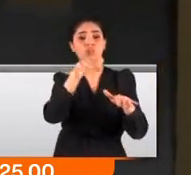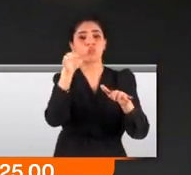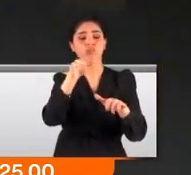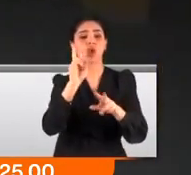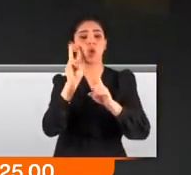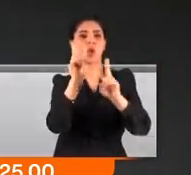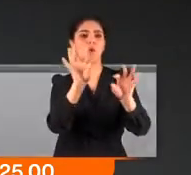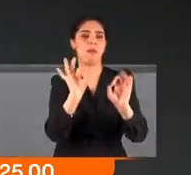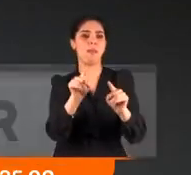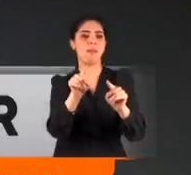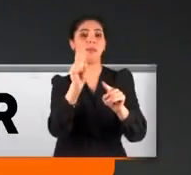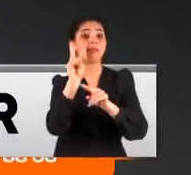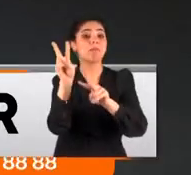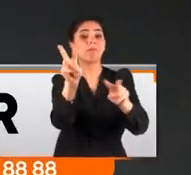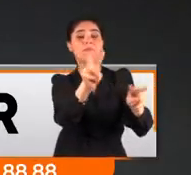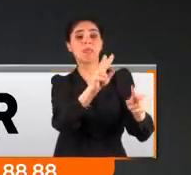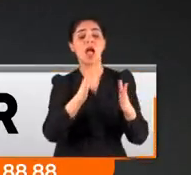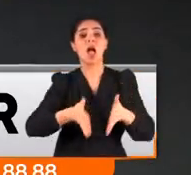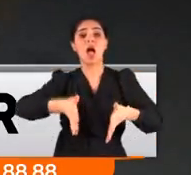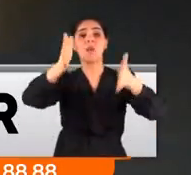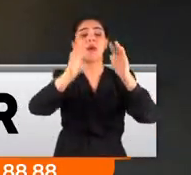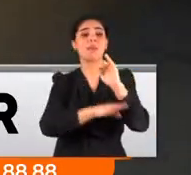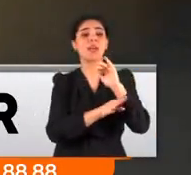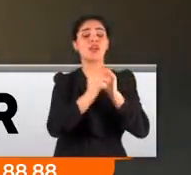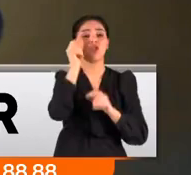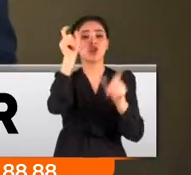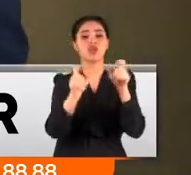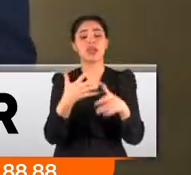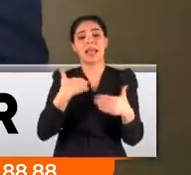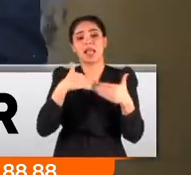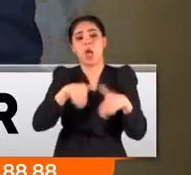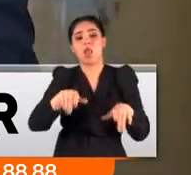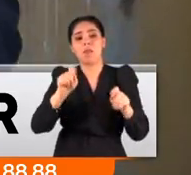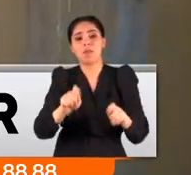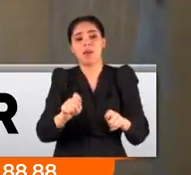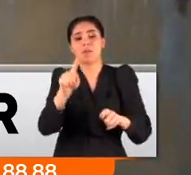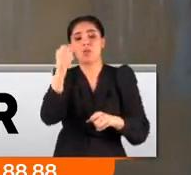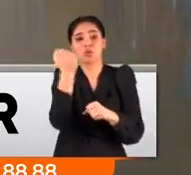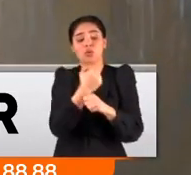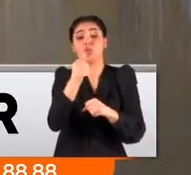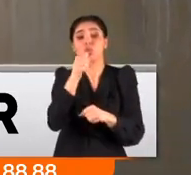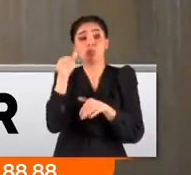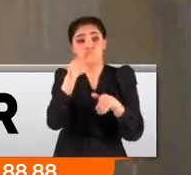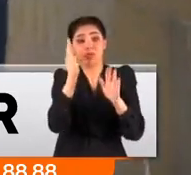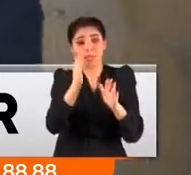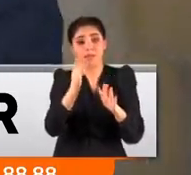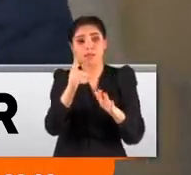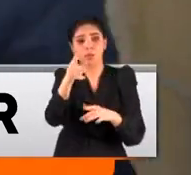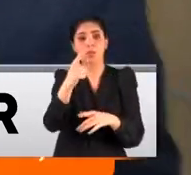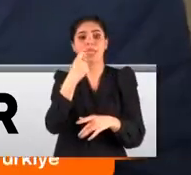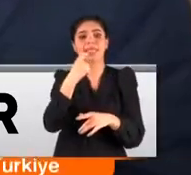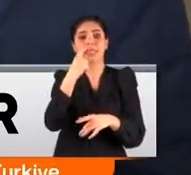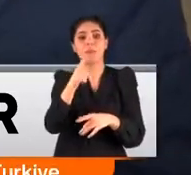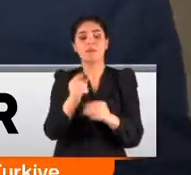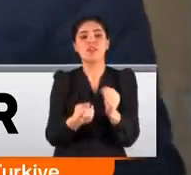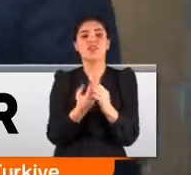etkilerini burada da görmek mümkün. Tabii apartman sakinleri kendilerince önlem de almış. Akıntı o kadar devam etmiş ki buradaki demirler